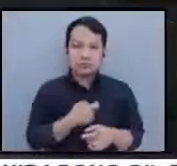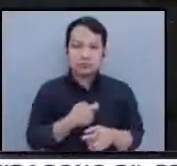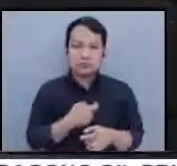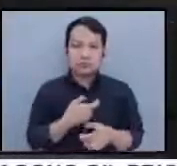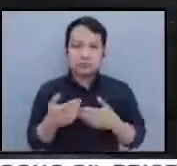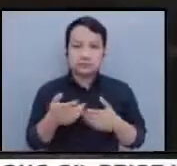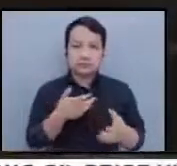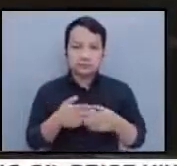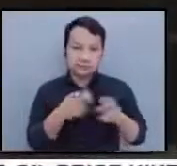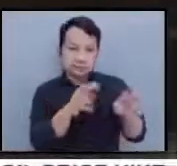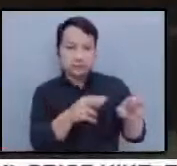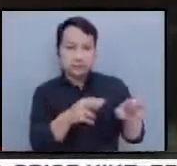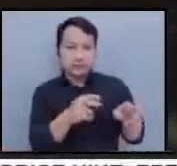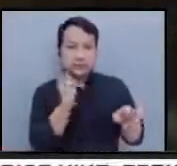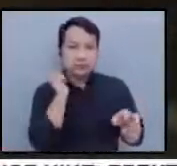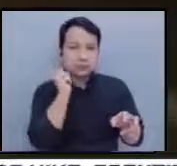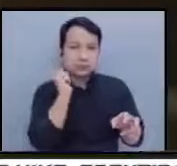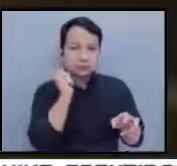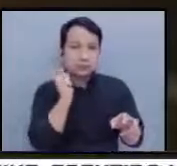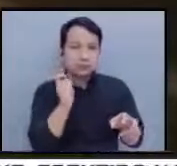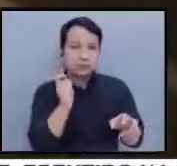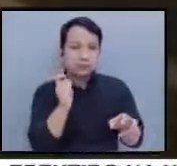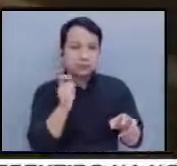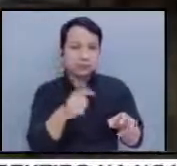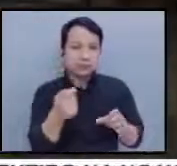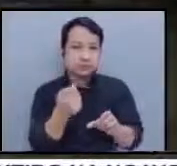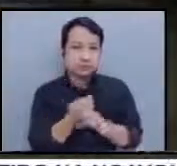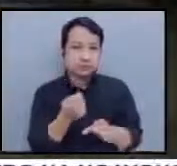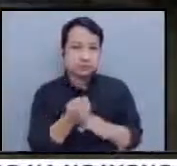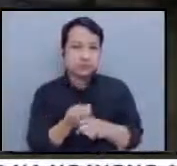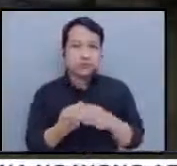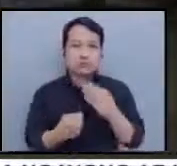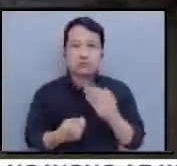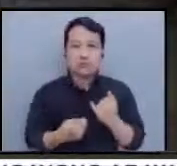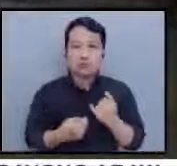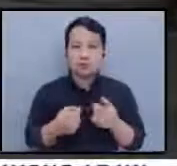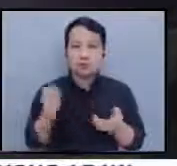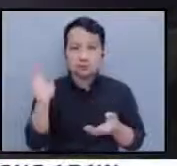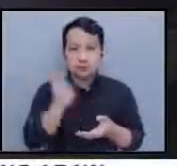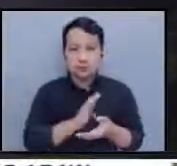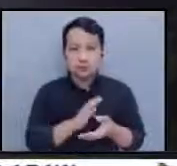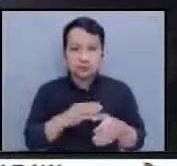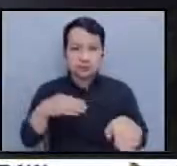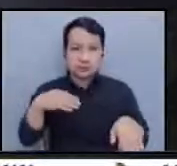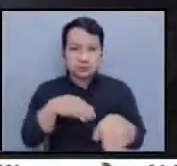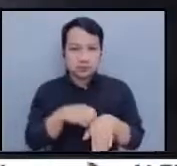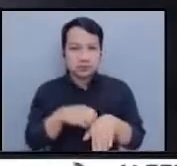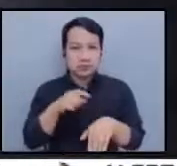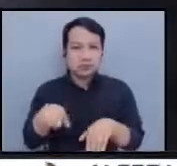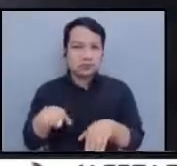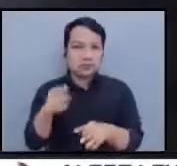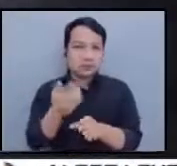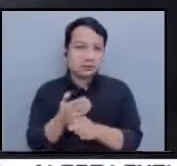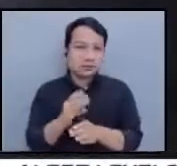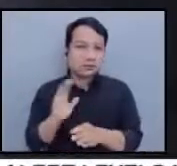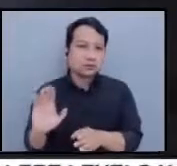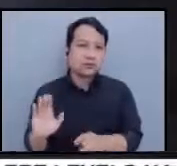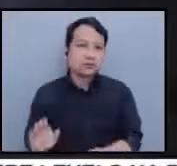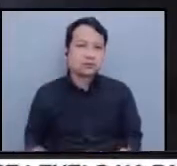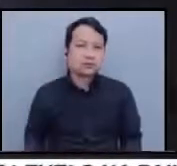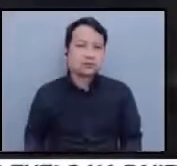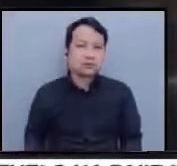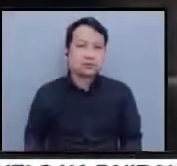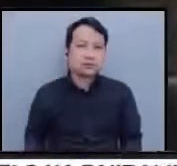saksi, mabilis ang pagbulusok ng truck dahilan para masira ang likuran ng bahagi ng kanyang sasakyan. Papunta sa